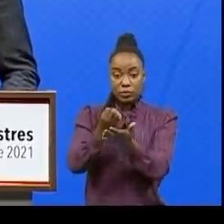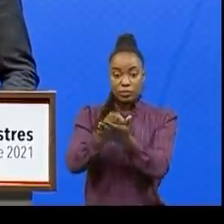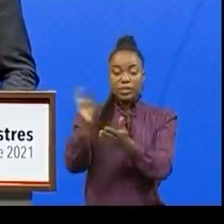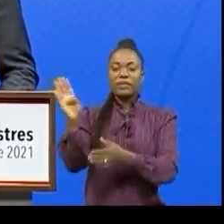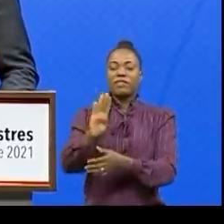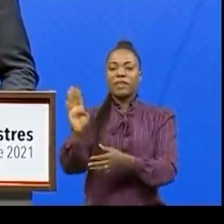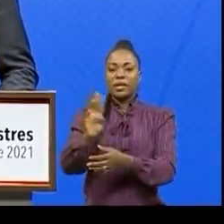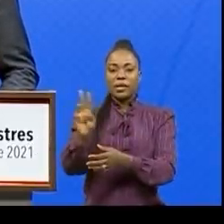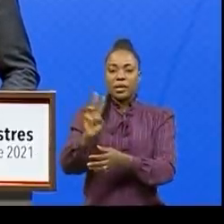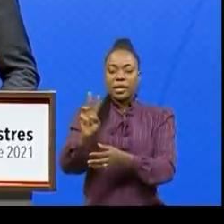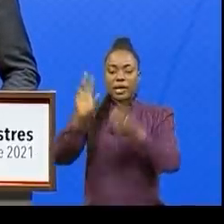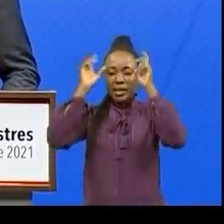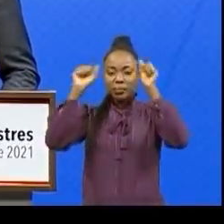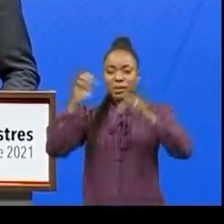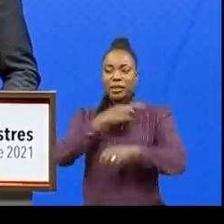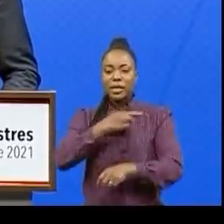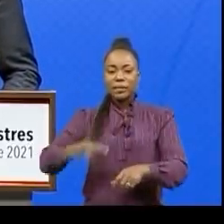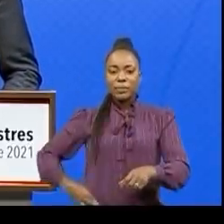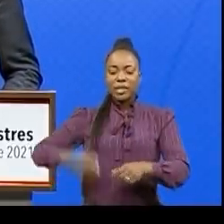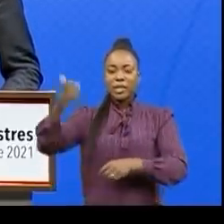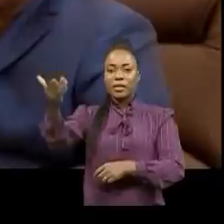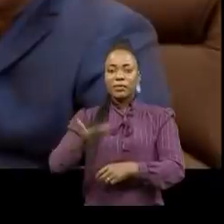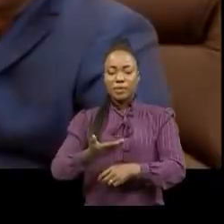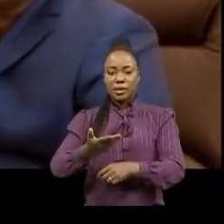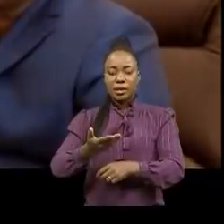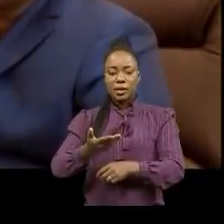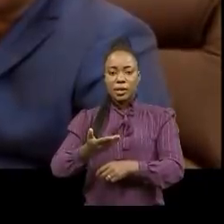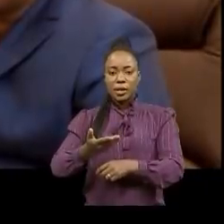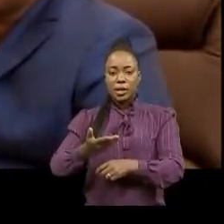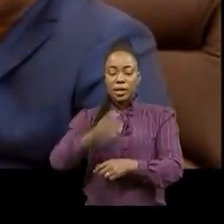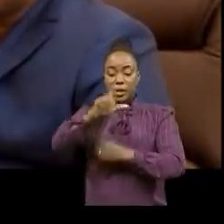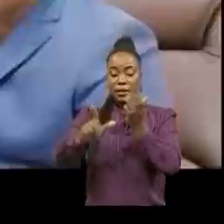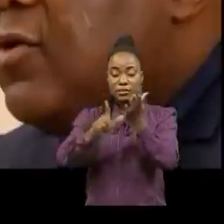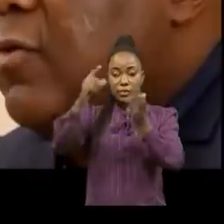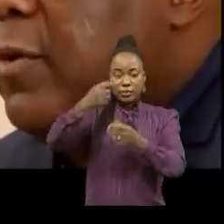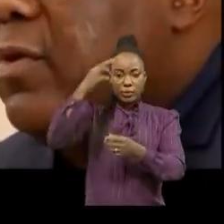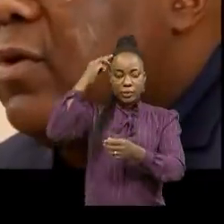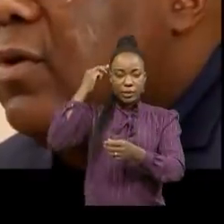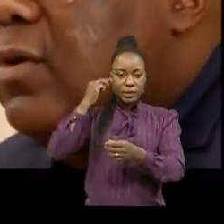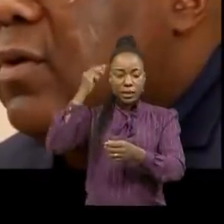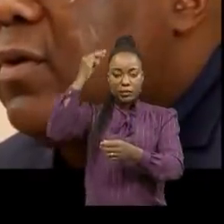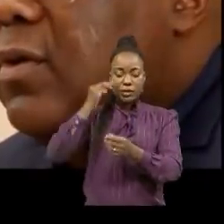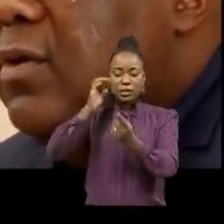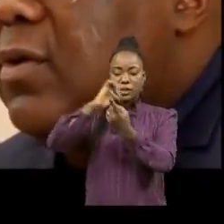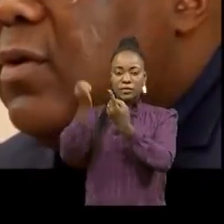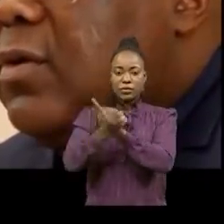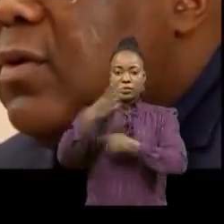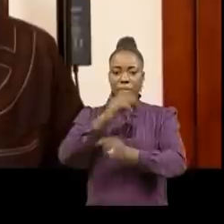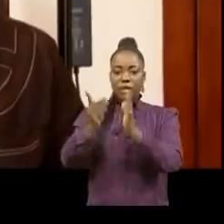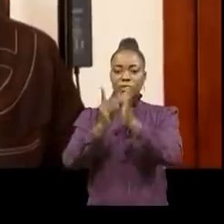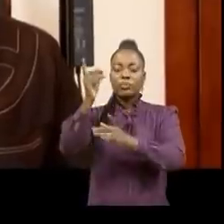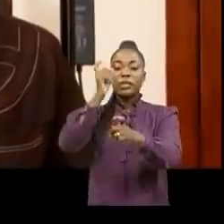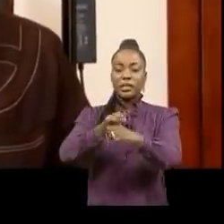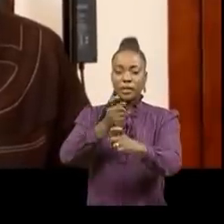verte. Le président de la République a invité de ce fait la vice-première ministre, ministre de l'Environnement et